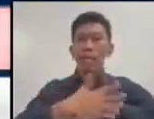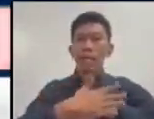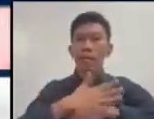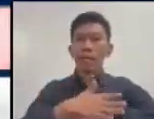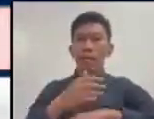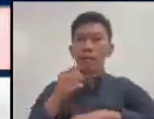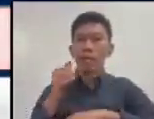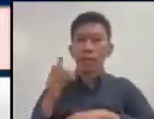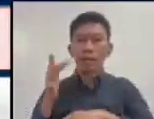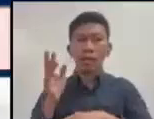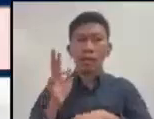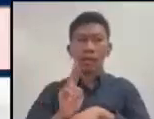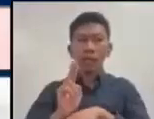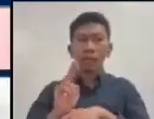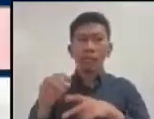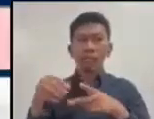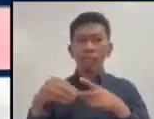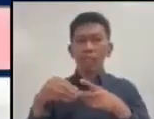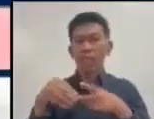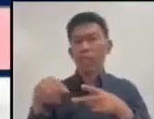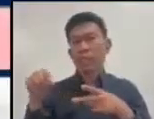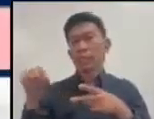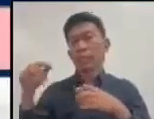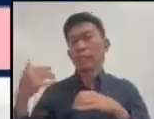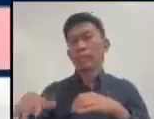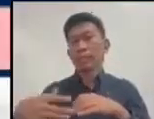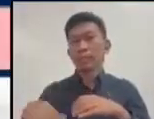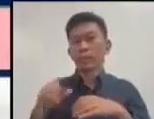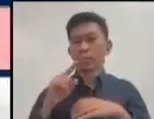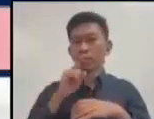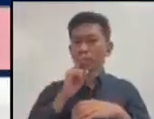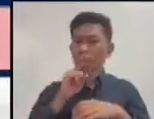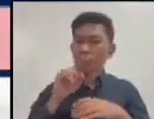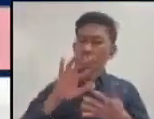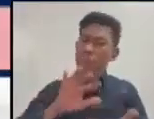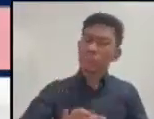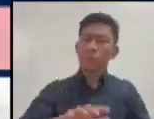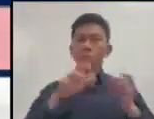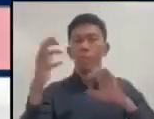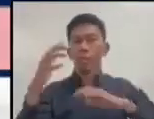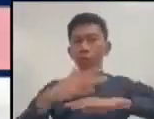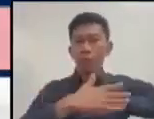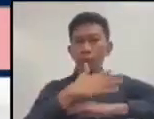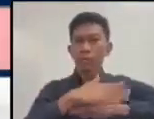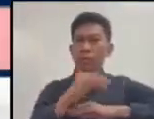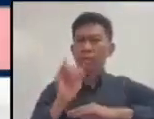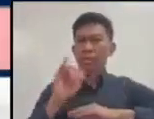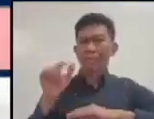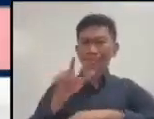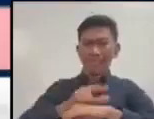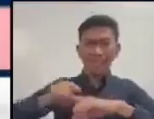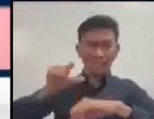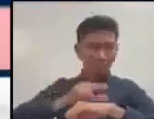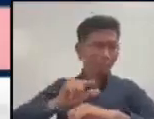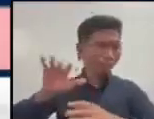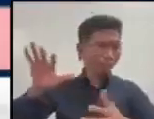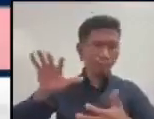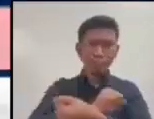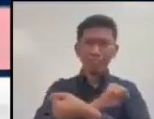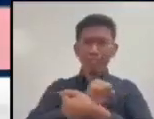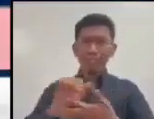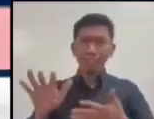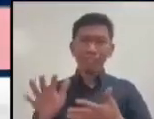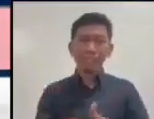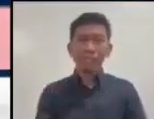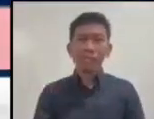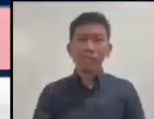na plastic ay talagang magdudulot ito ng pinsala, maging doon sa ating kalupaan. At isipin na lang natin, kung may